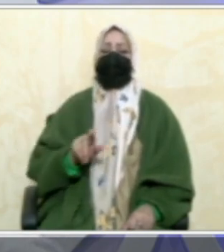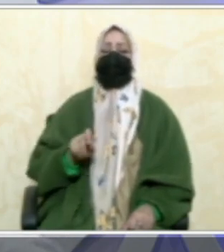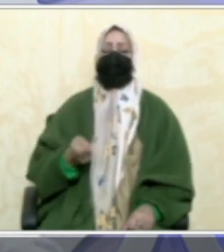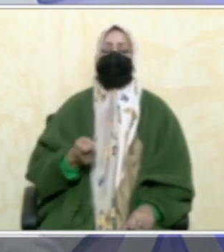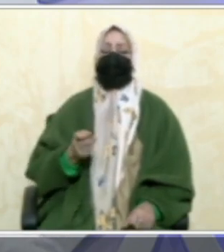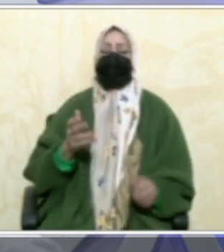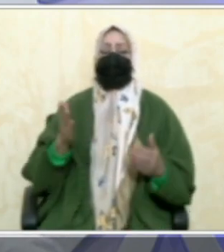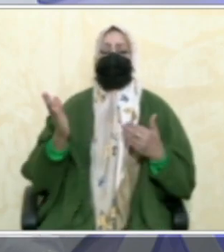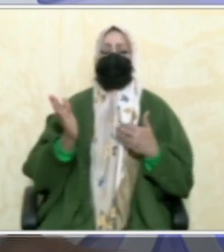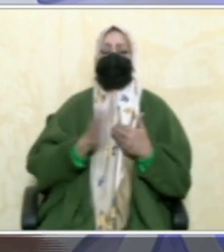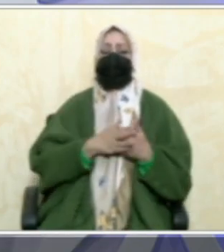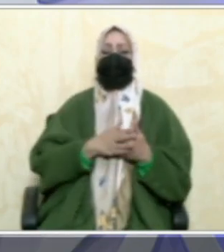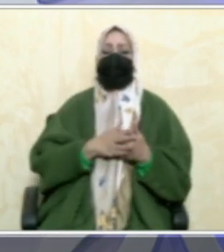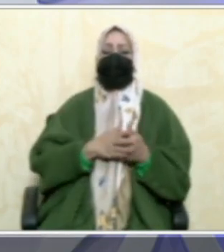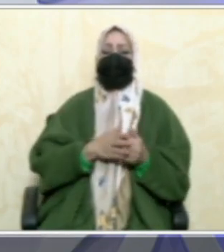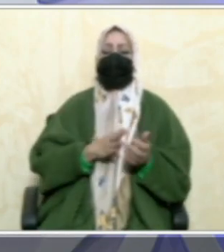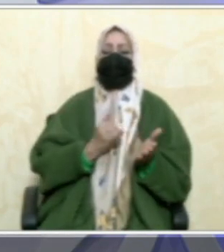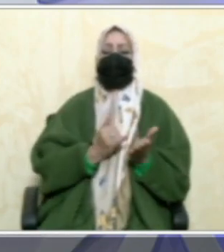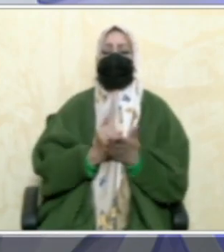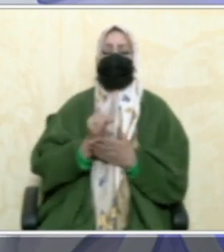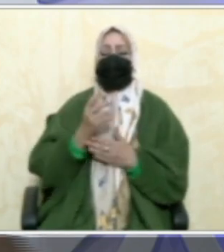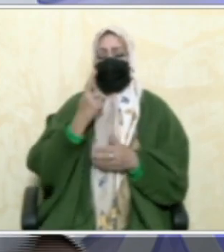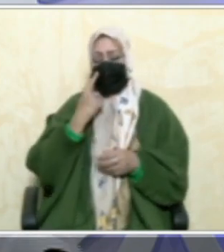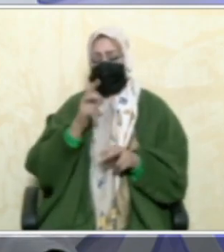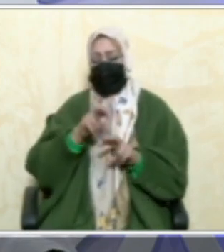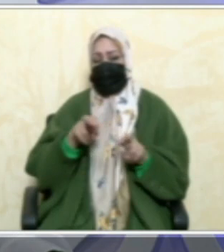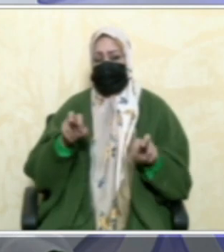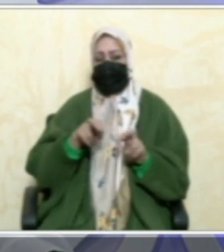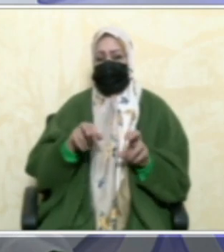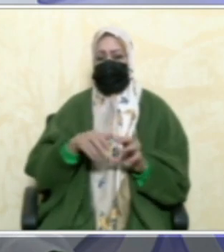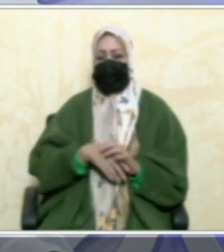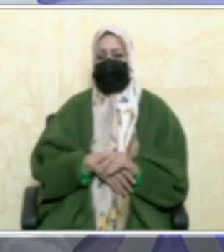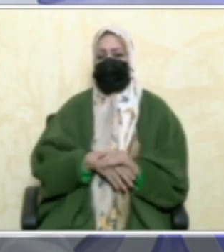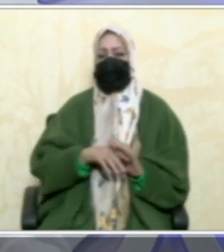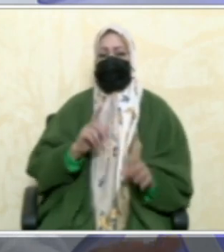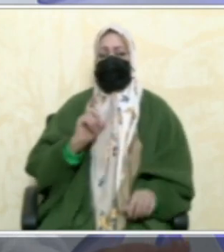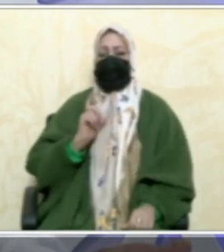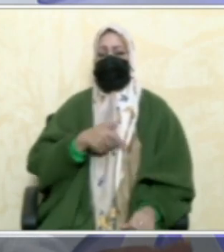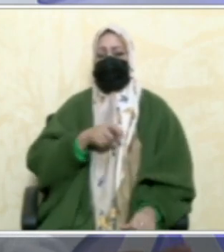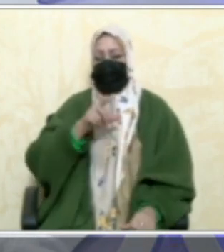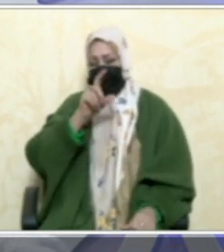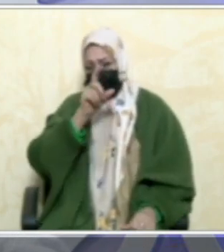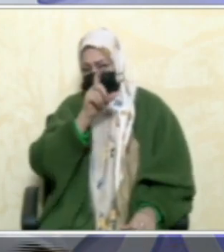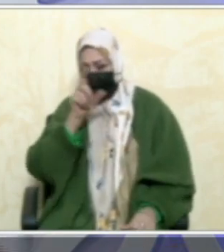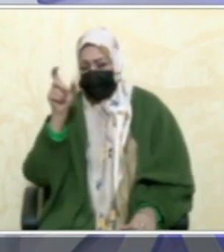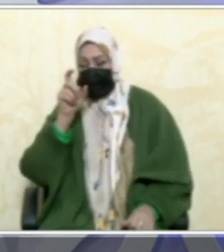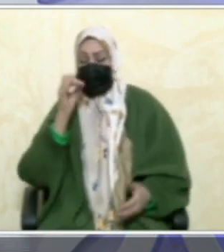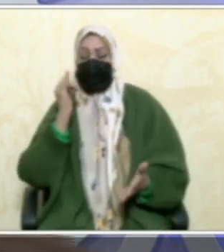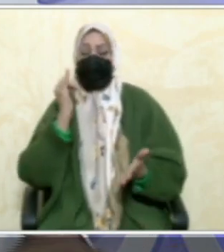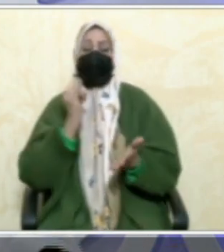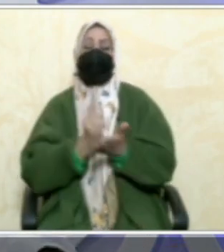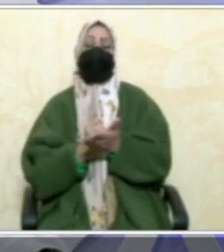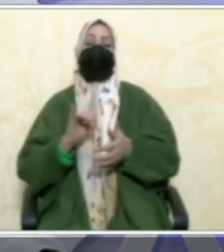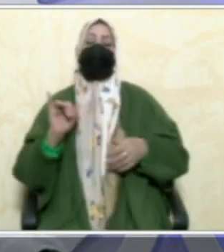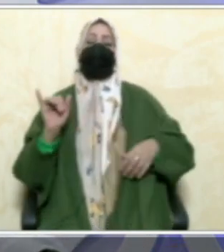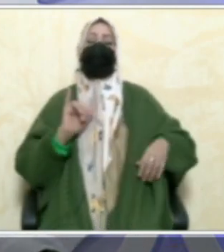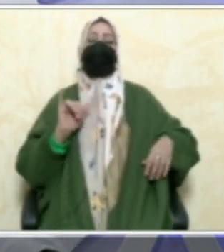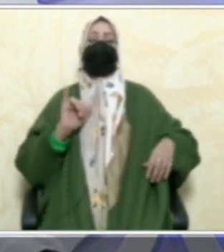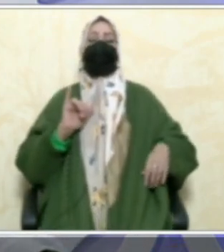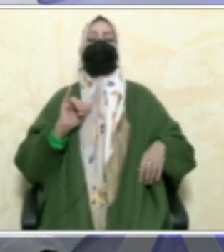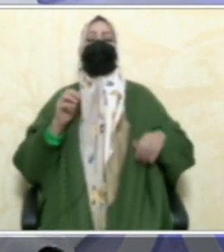هذه نحن عقيدتنا أهم من دنيانا، ماذا بينا نحصلهم